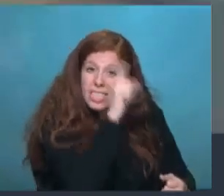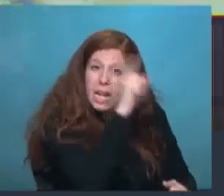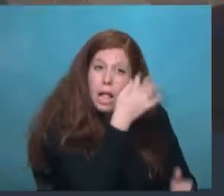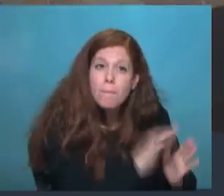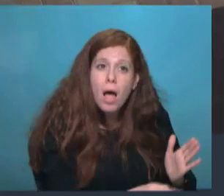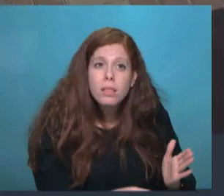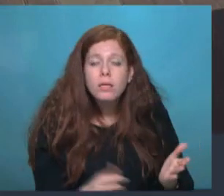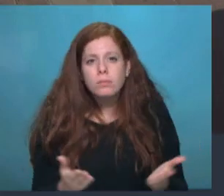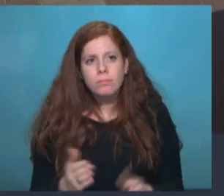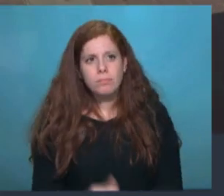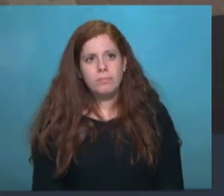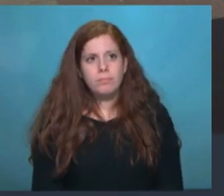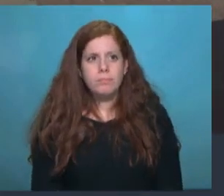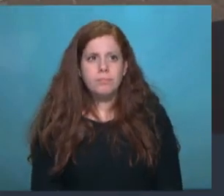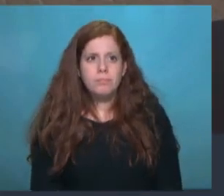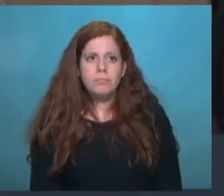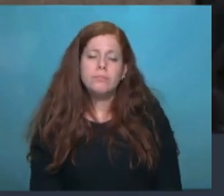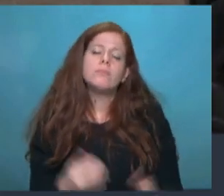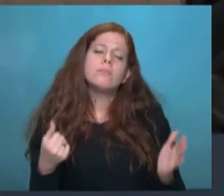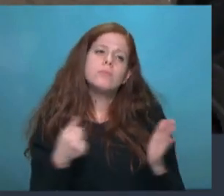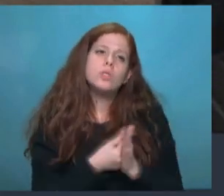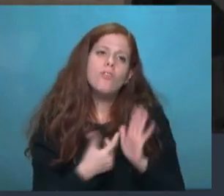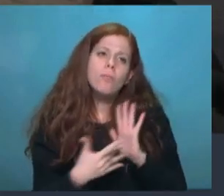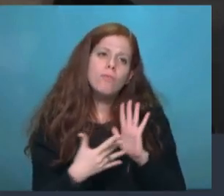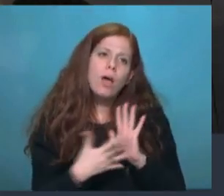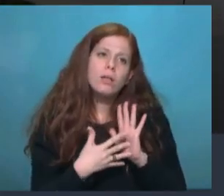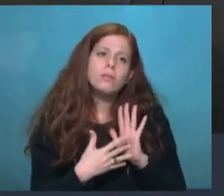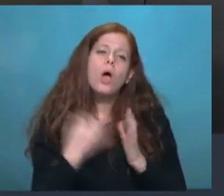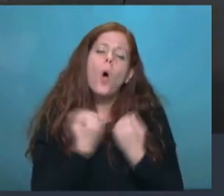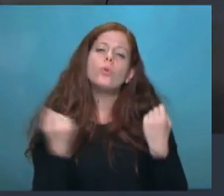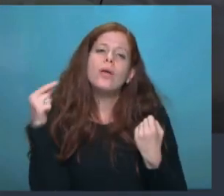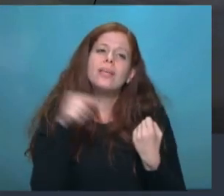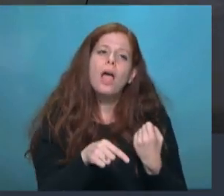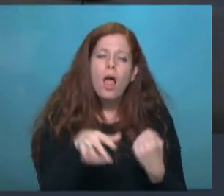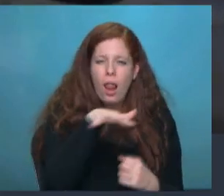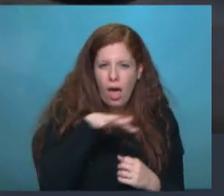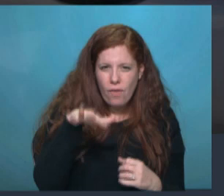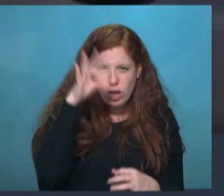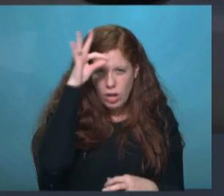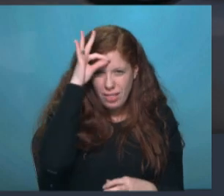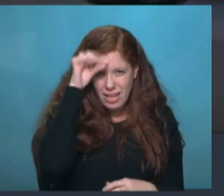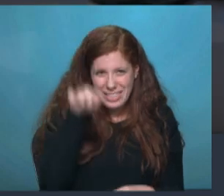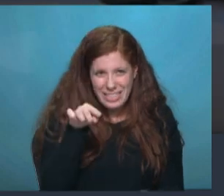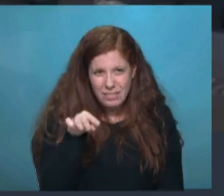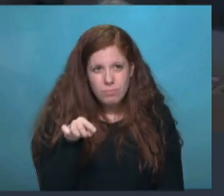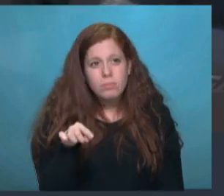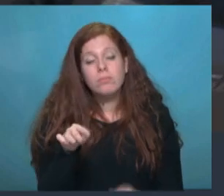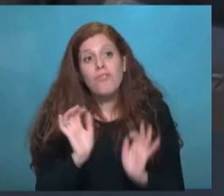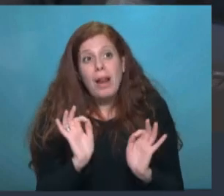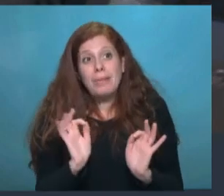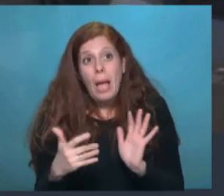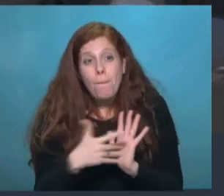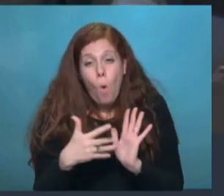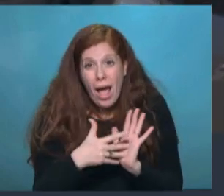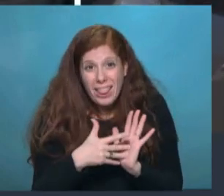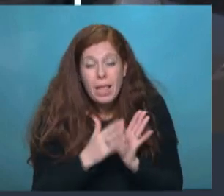להתגר. בסוף המבחן, האוטו הגיע פה להרחבה של הטסטים, ולמעשה